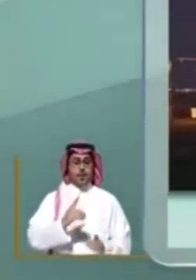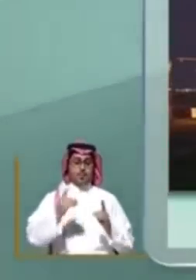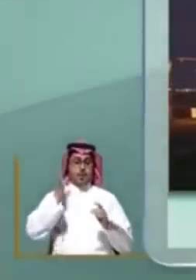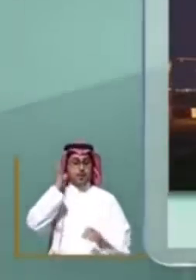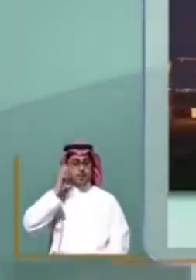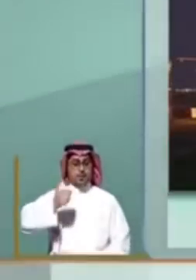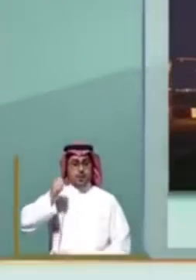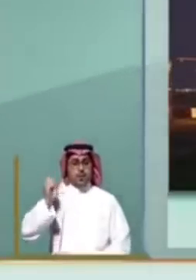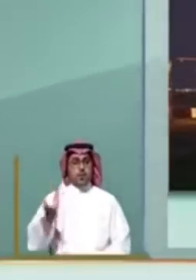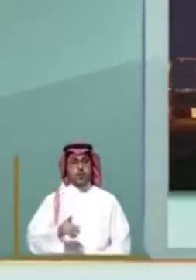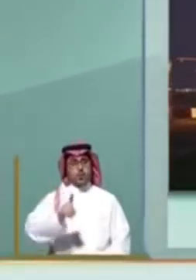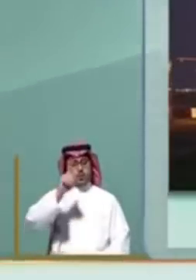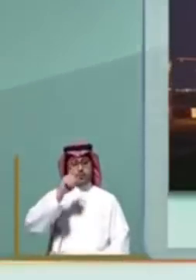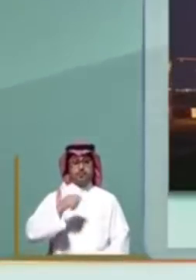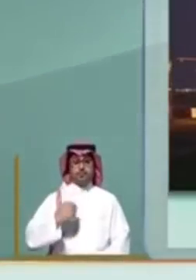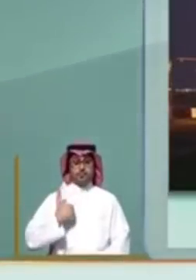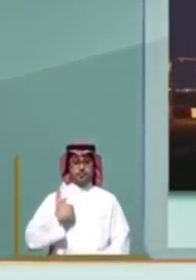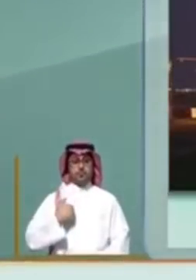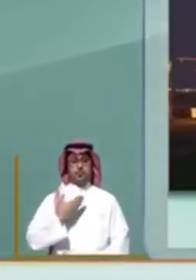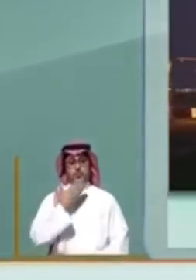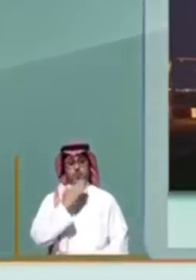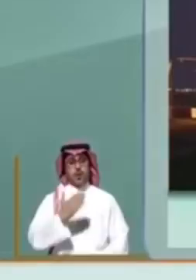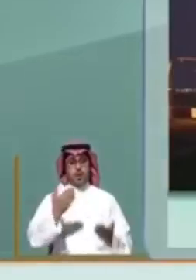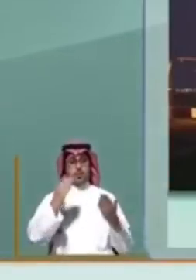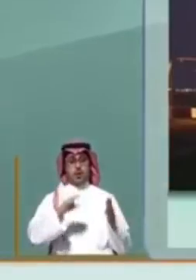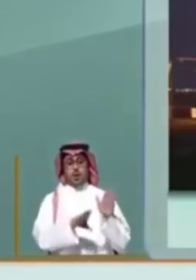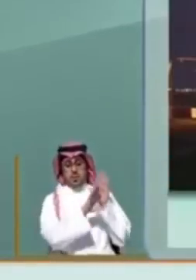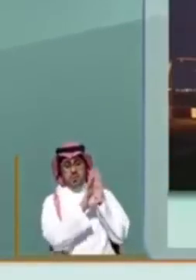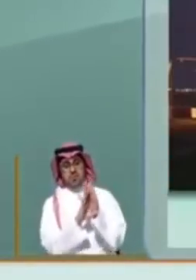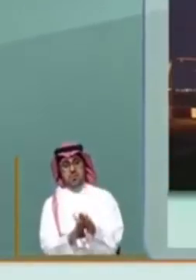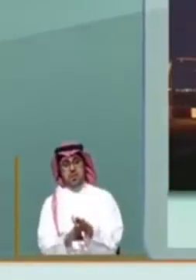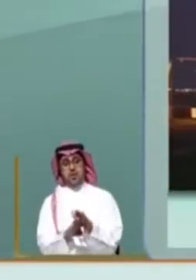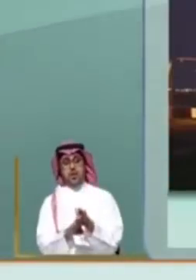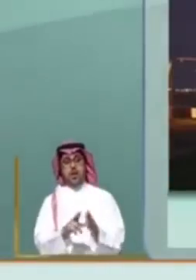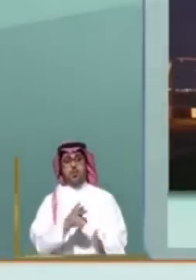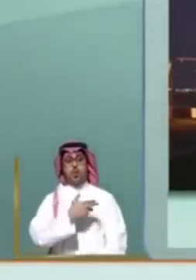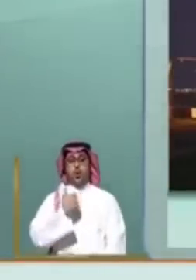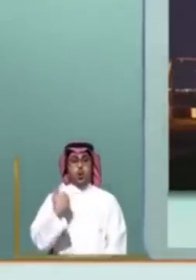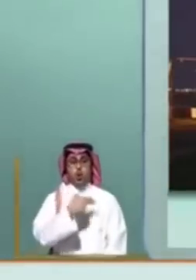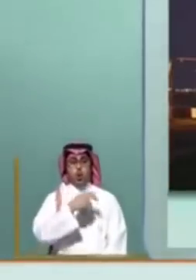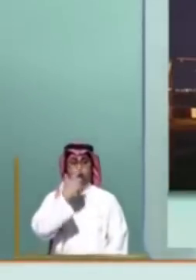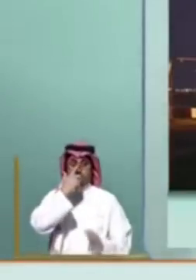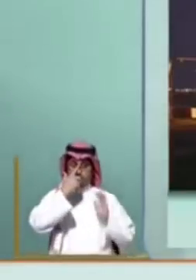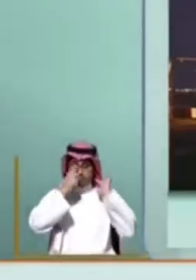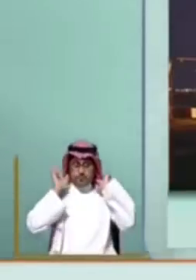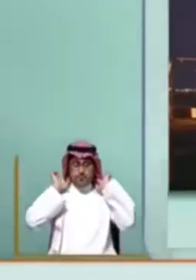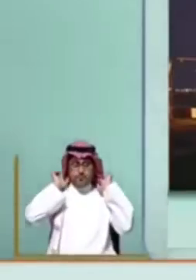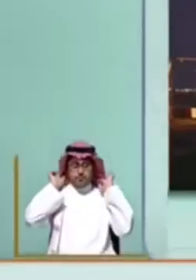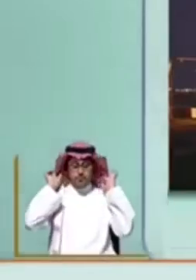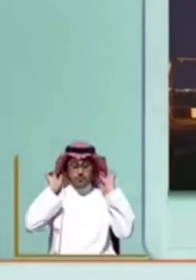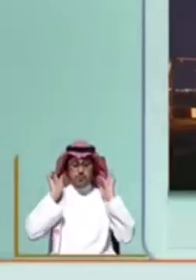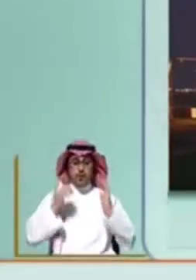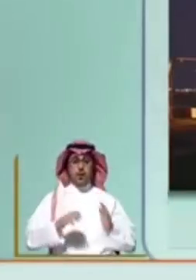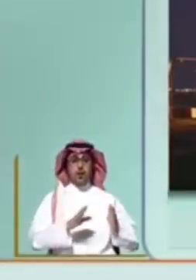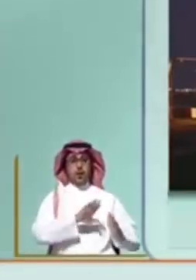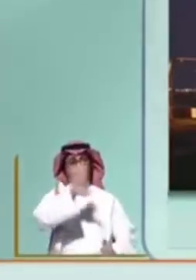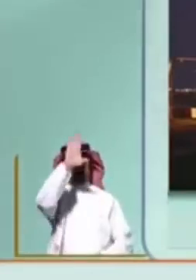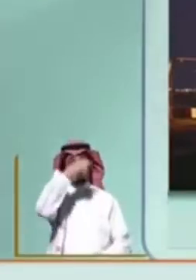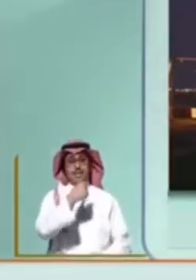الله. نحظى ولله الحمد بدعم من قبل حكومتنا الرشيدة بقيادة سيدي خادم الحرمين